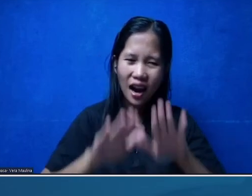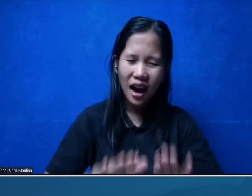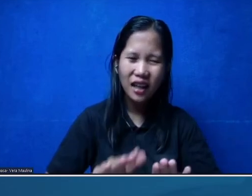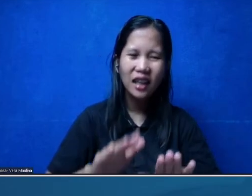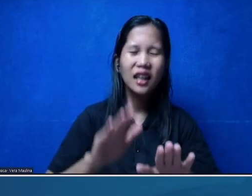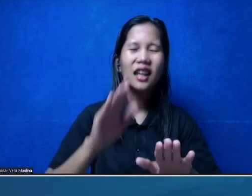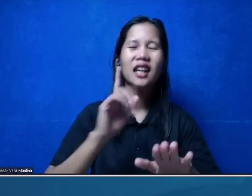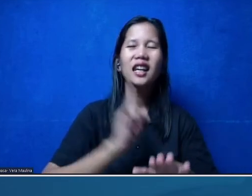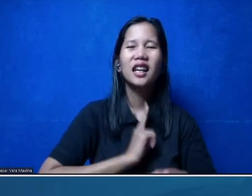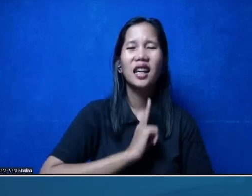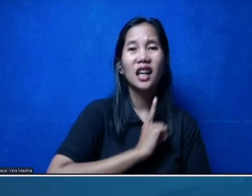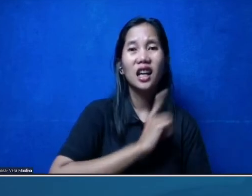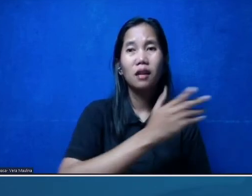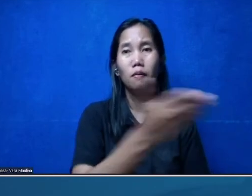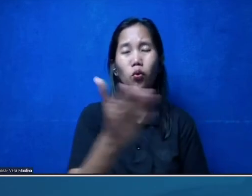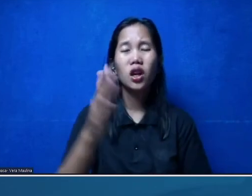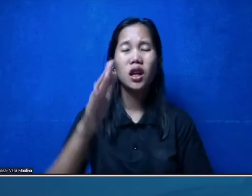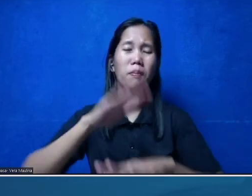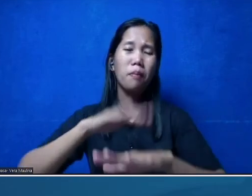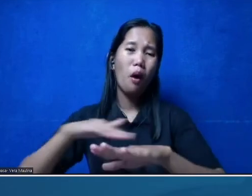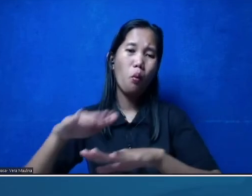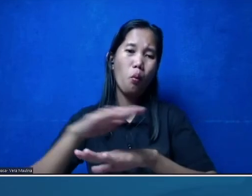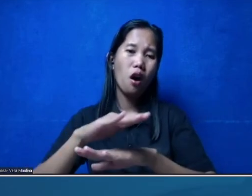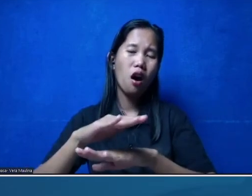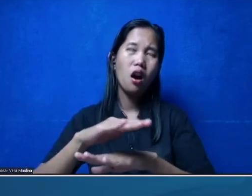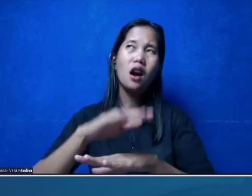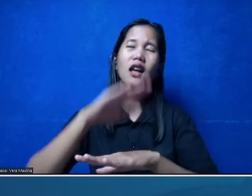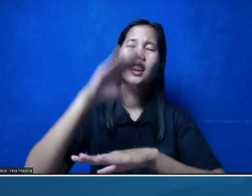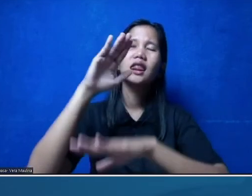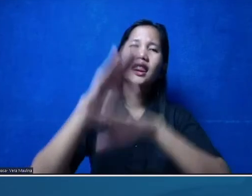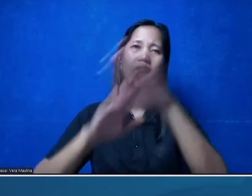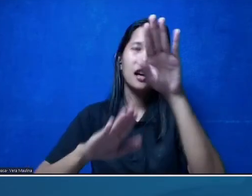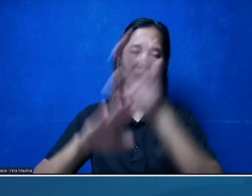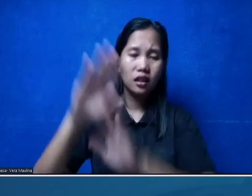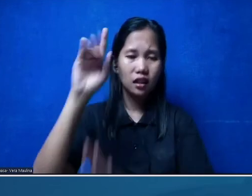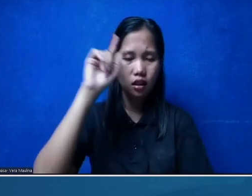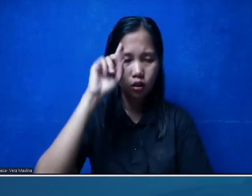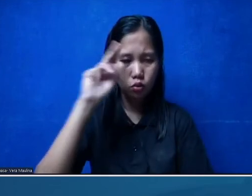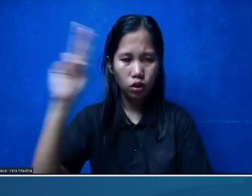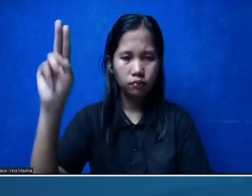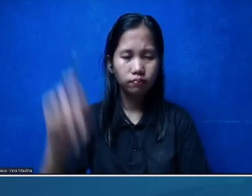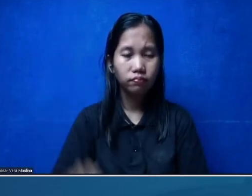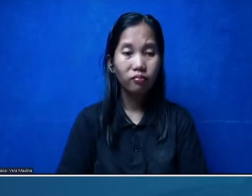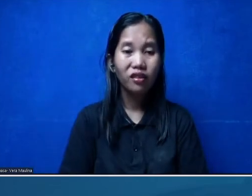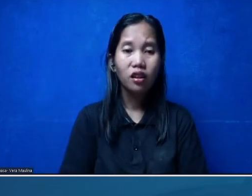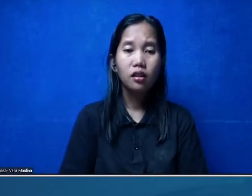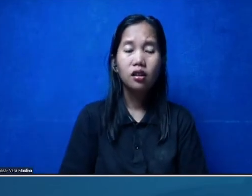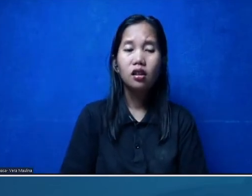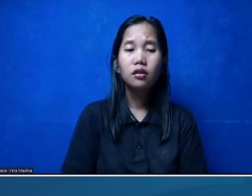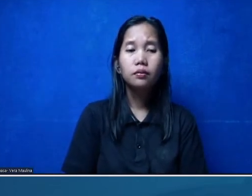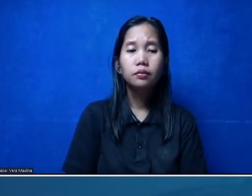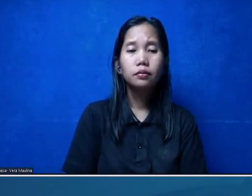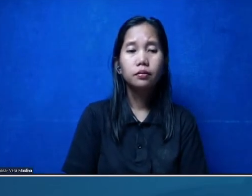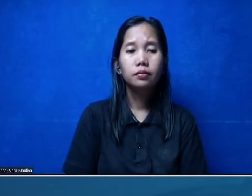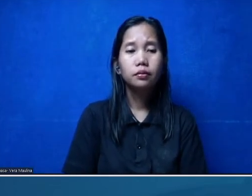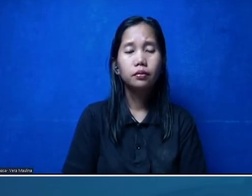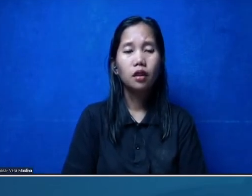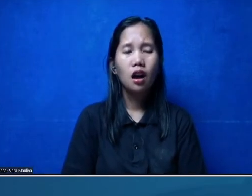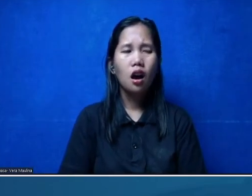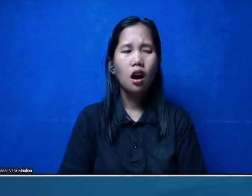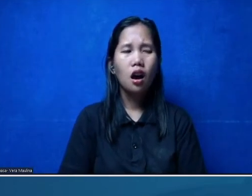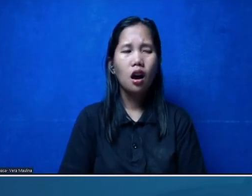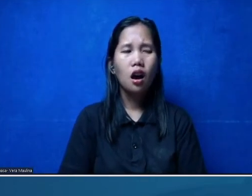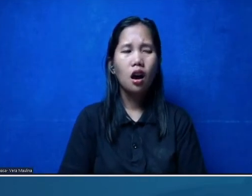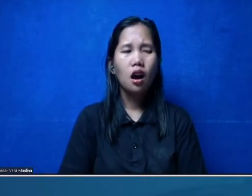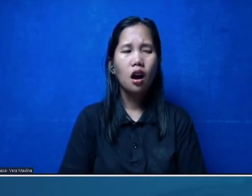Tuhan lawanlah dia dengan iman yang tepat dan dikatakan Allah dalam Sumber Kasih Karunia